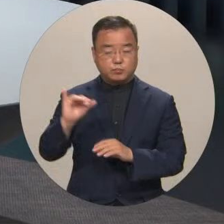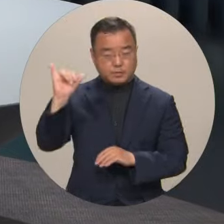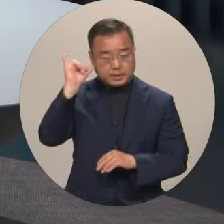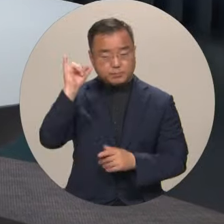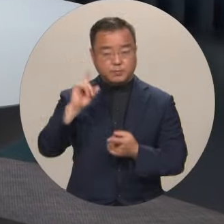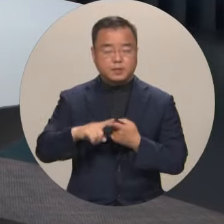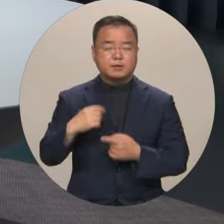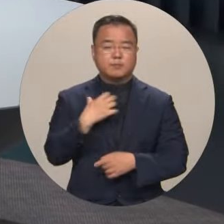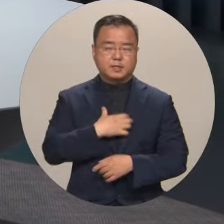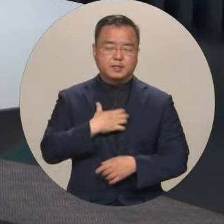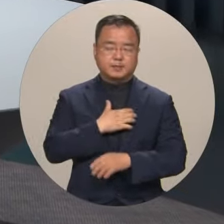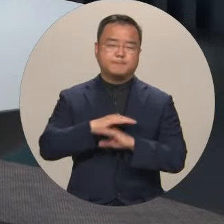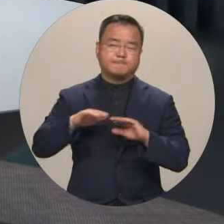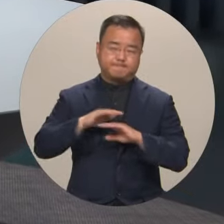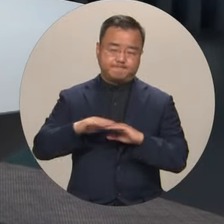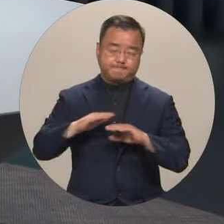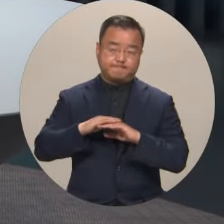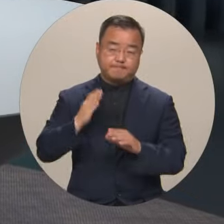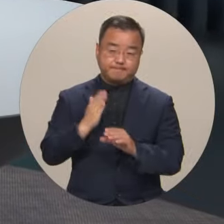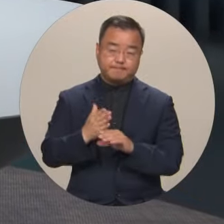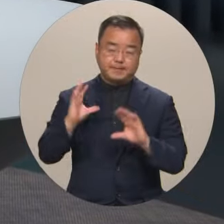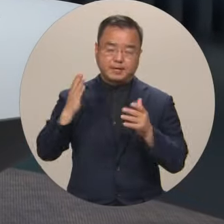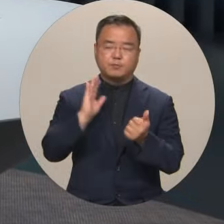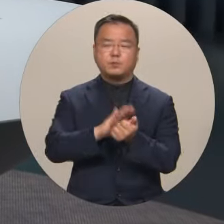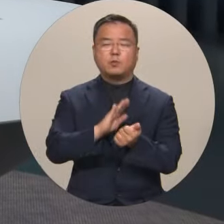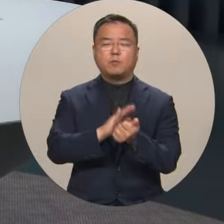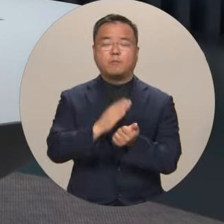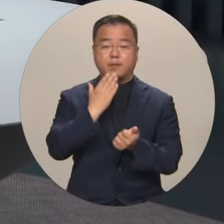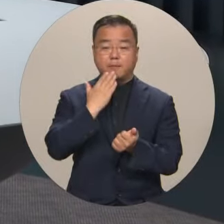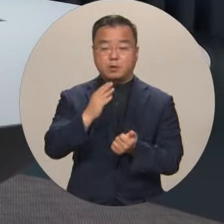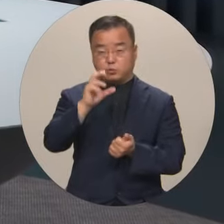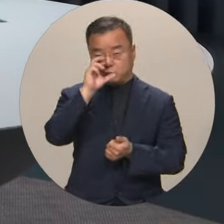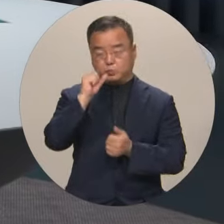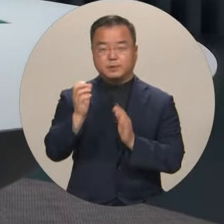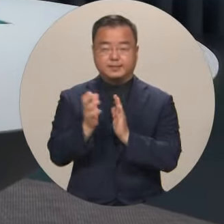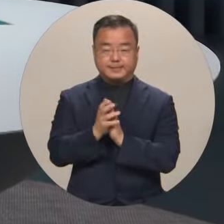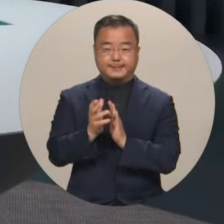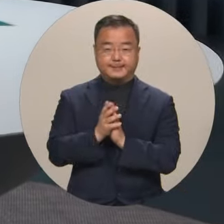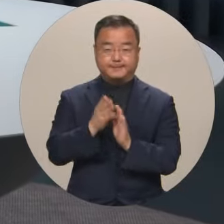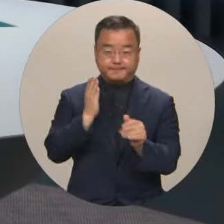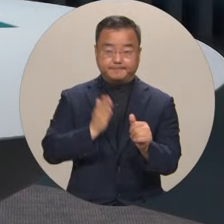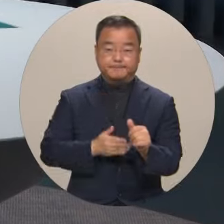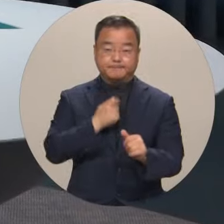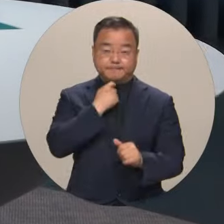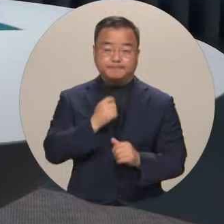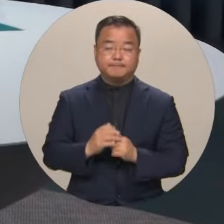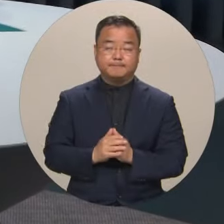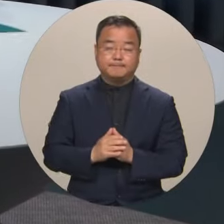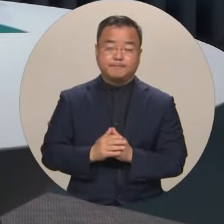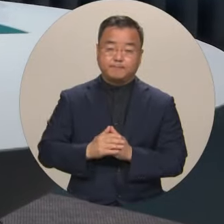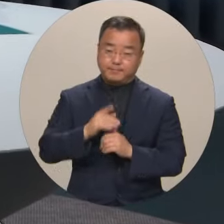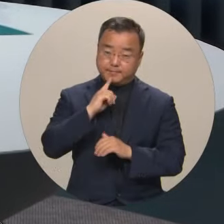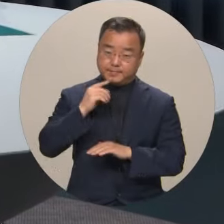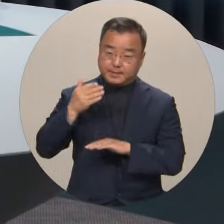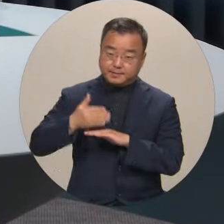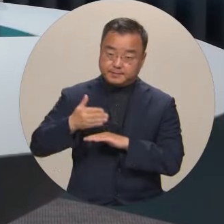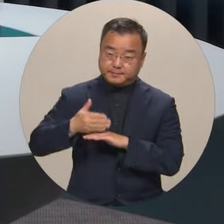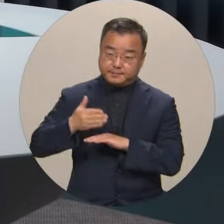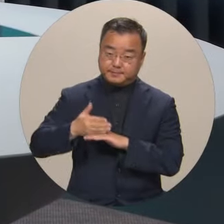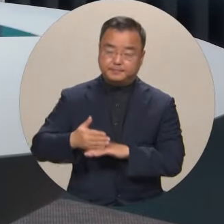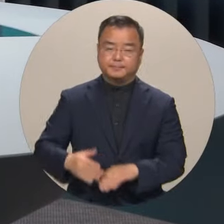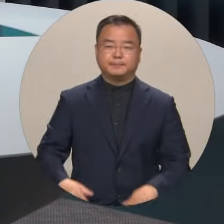우려를 잘 해소하면서 아이들을 도와줄 수 있는 좋은 친구가 되기를 바라겠습니다네 교수님 오늘 말씀 잘